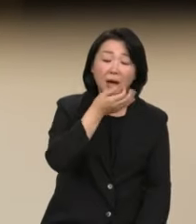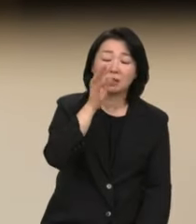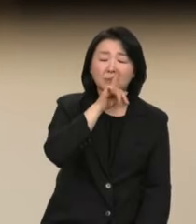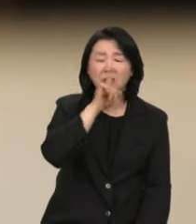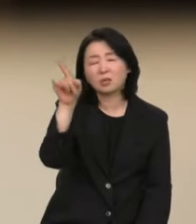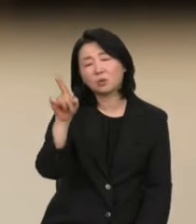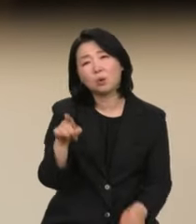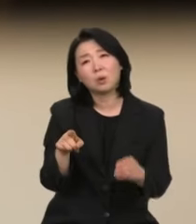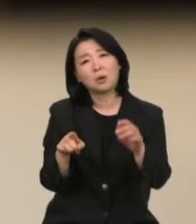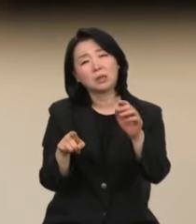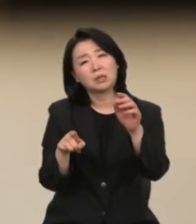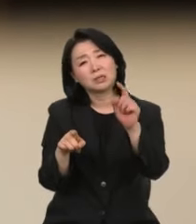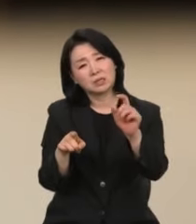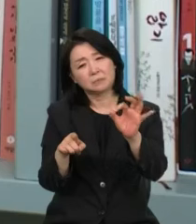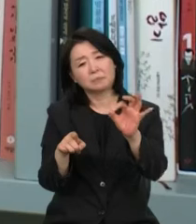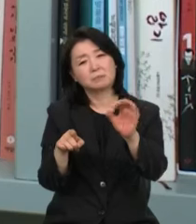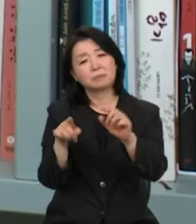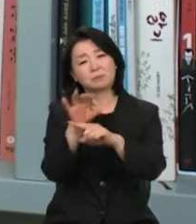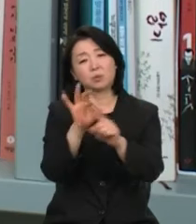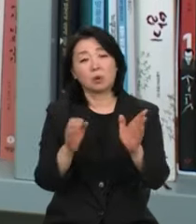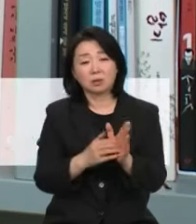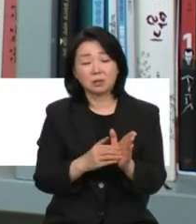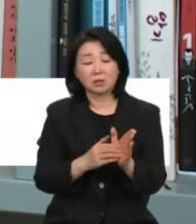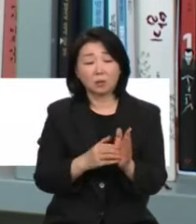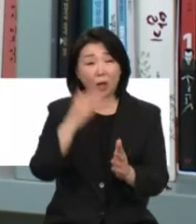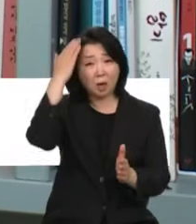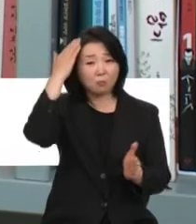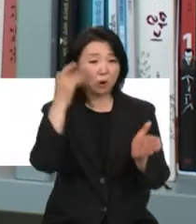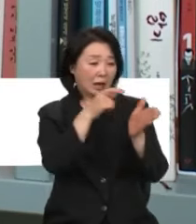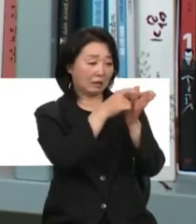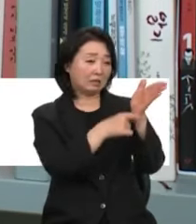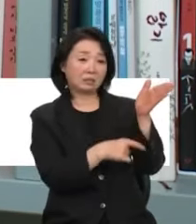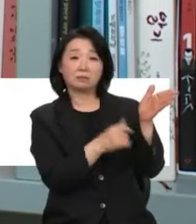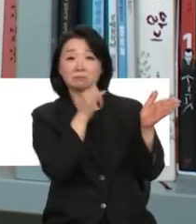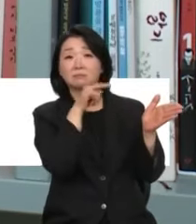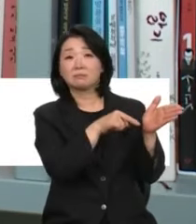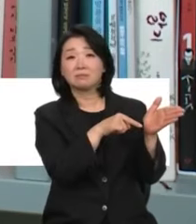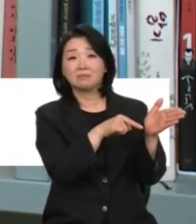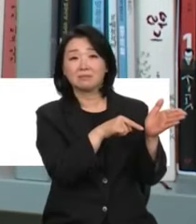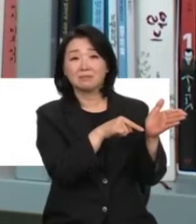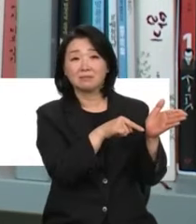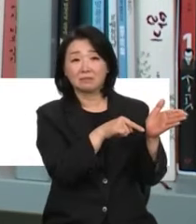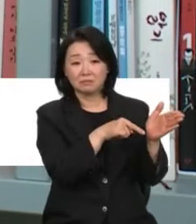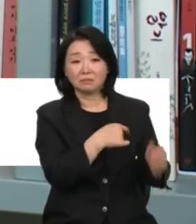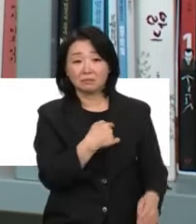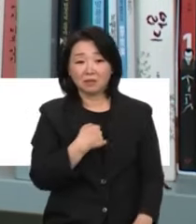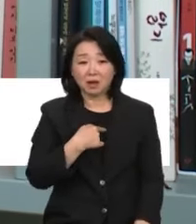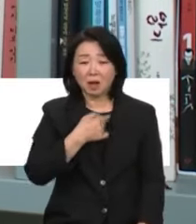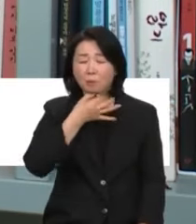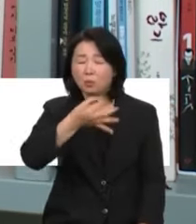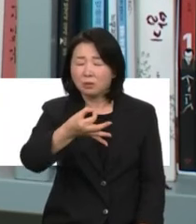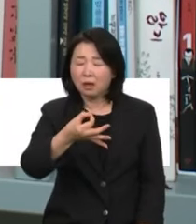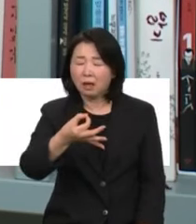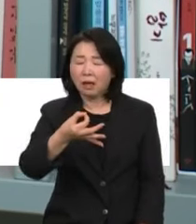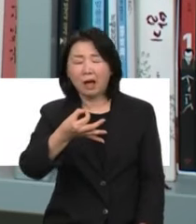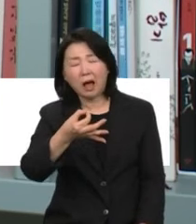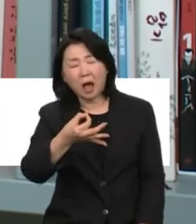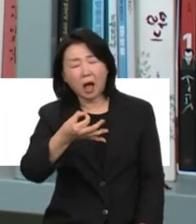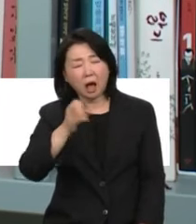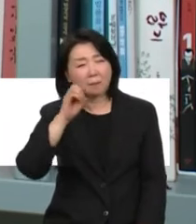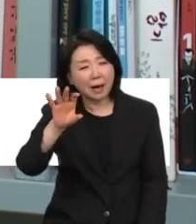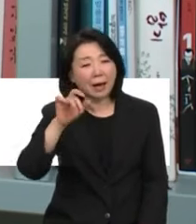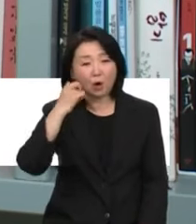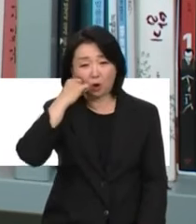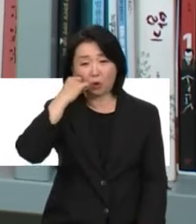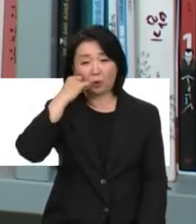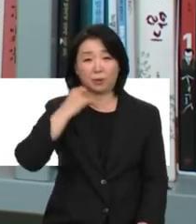신고는 10%에 불과합니다. 블랙리스트 같은 것들도 있다고 해서 이제 쉽게 내가 어떤 목소리를 내기 어려운 조건들이 있는